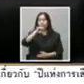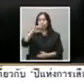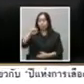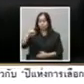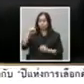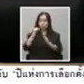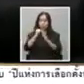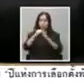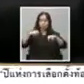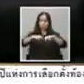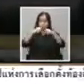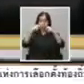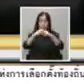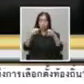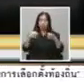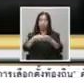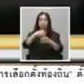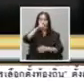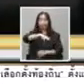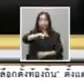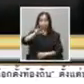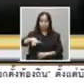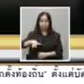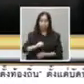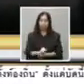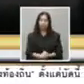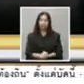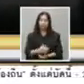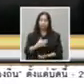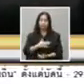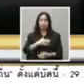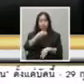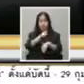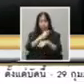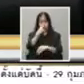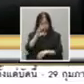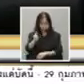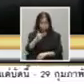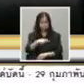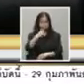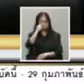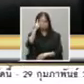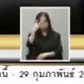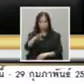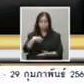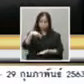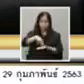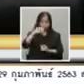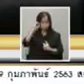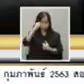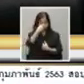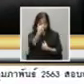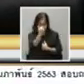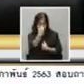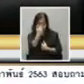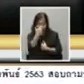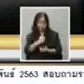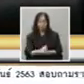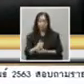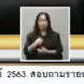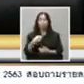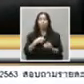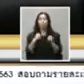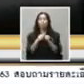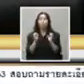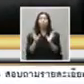รจากจังหวัดสุรินทร์พรรคเพื่อไทยท่านประธานสังเกตเห็นไหมฮะสองวันผมไม่เคยลุกขึ้นมาเลยเพราะว่าผมไม่อยากรบก